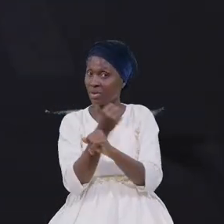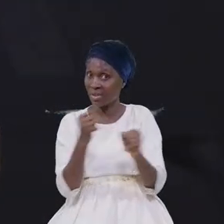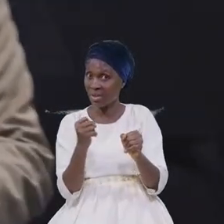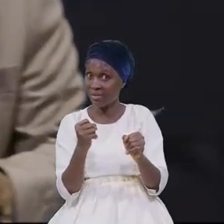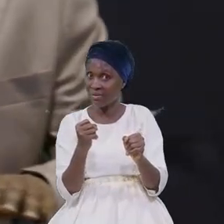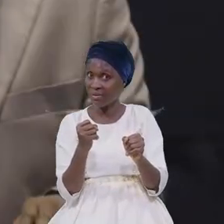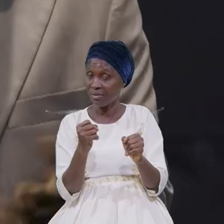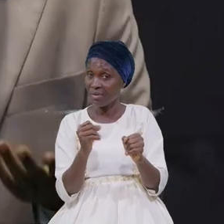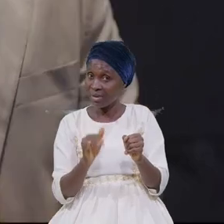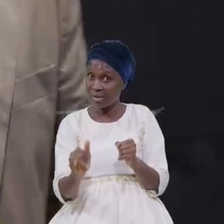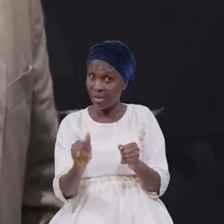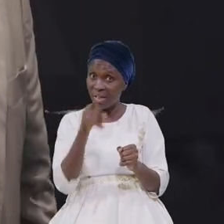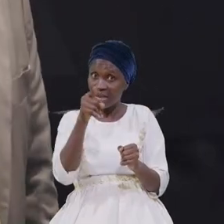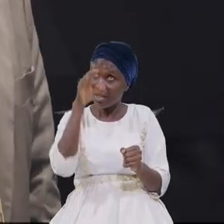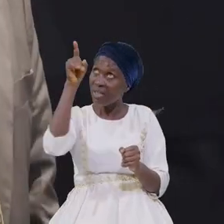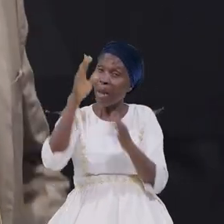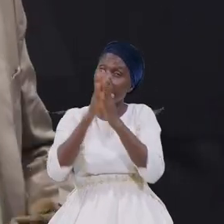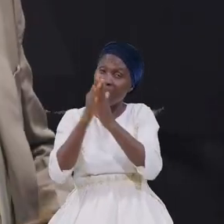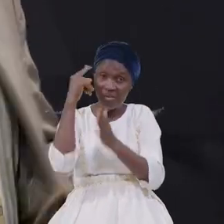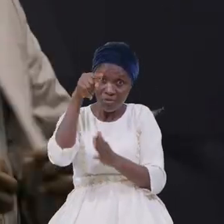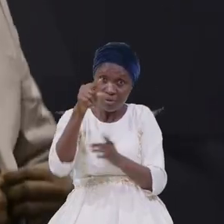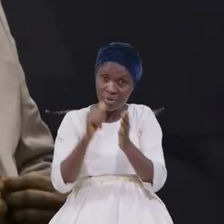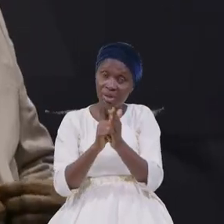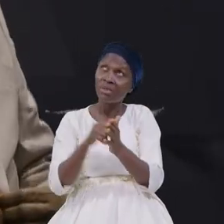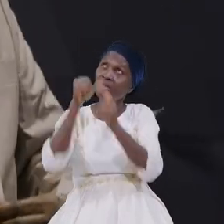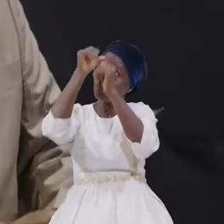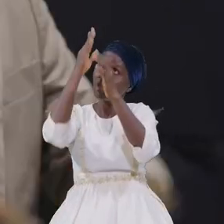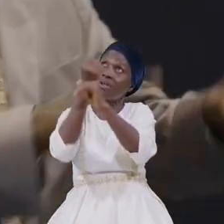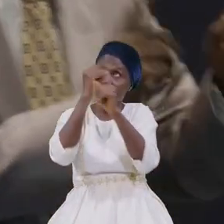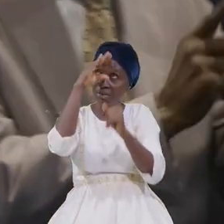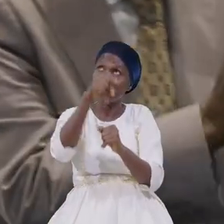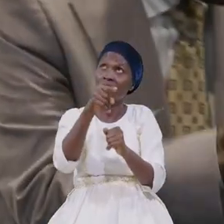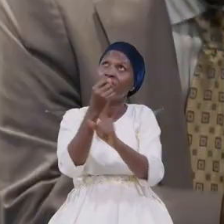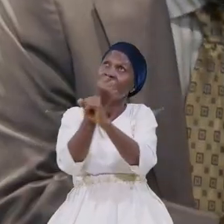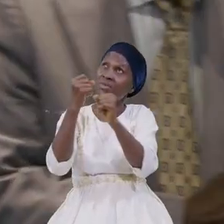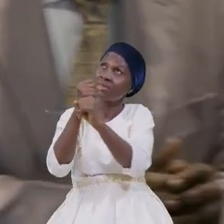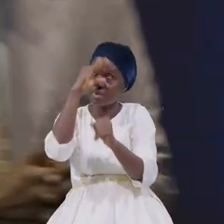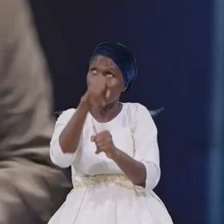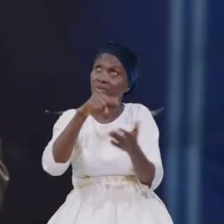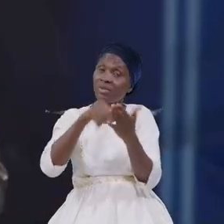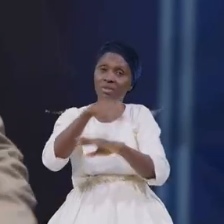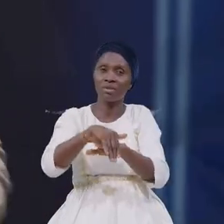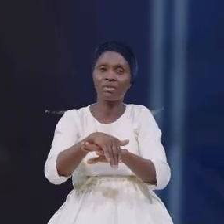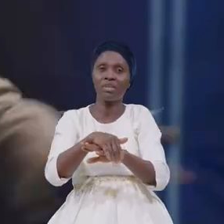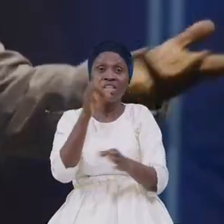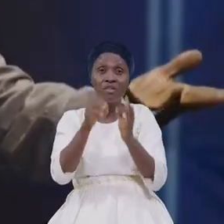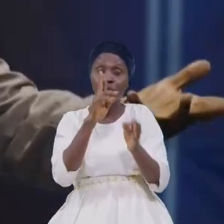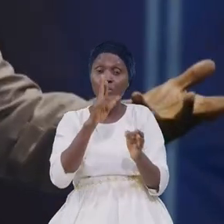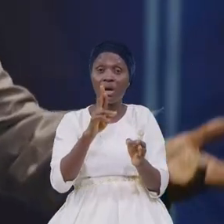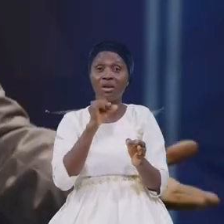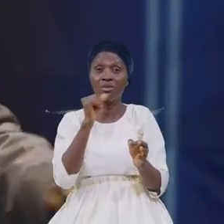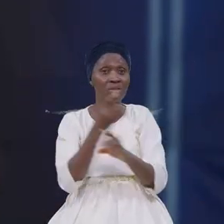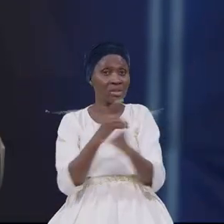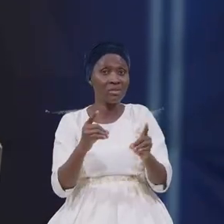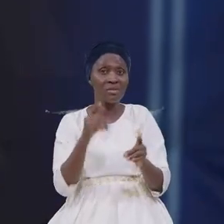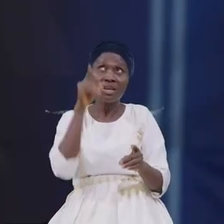Père, sauve-les ce soir. Si vous avez des problèmes, il est là avec le Père, il prie pour vous. Délivre-le